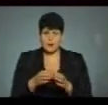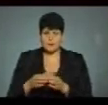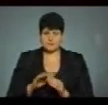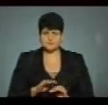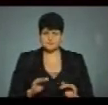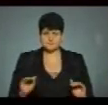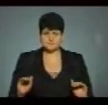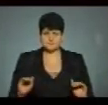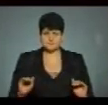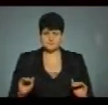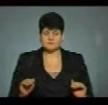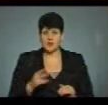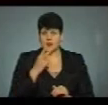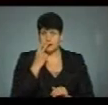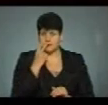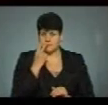«Бачу.